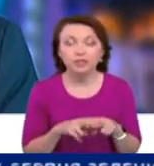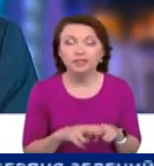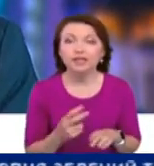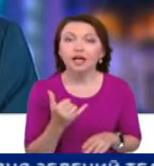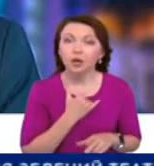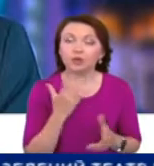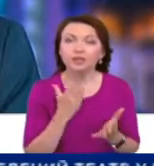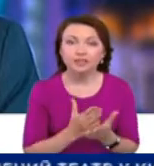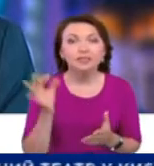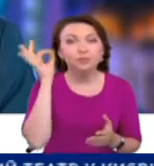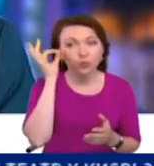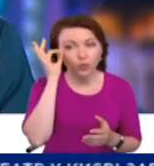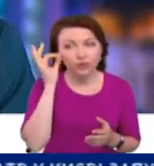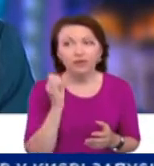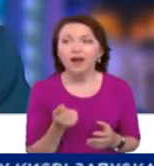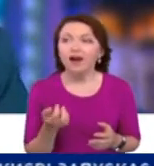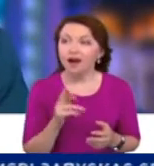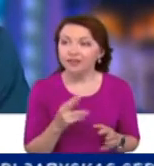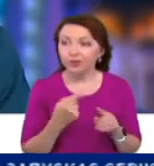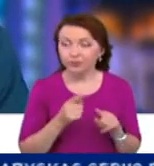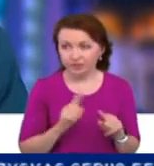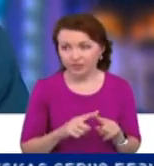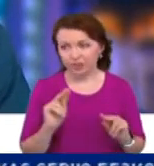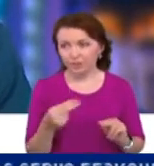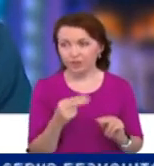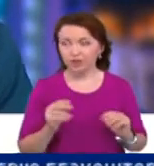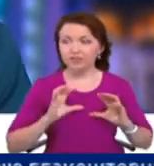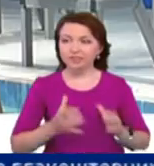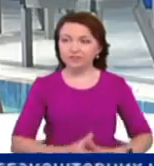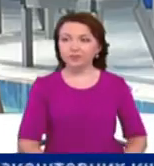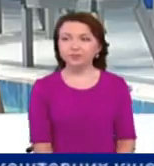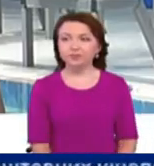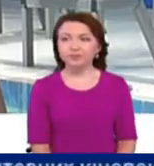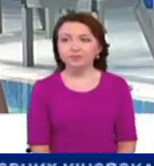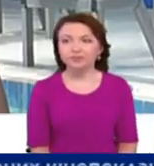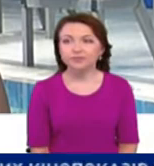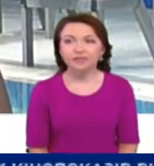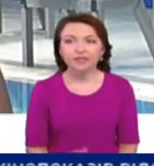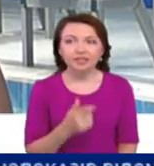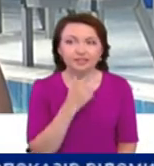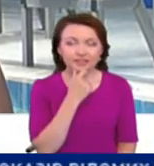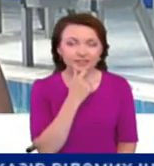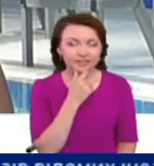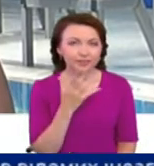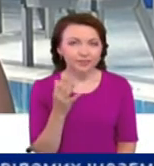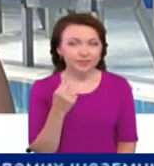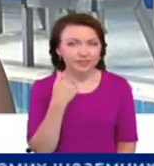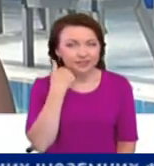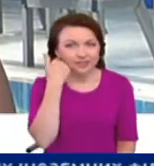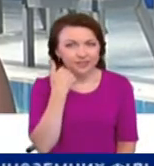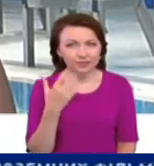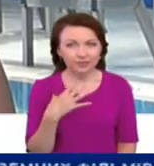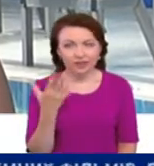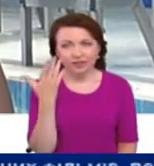є спогад, Ані, про цей чемпіонат світу. Прошу, слухаємо. Когда зрители, вообще мне было так стыдно на Мидре, когда я